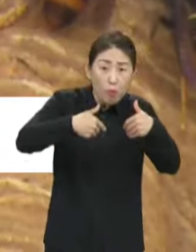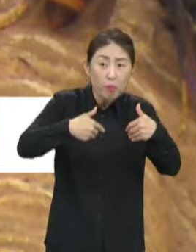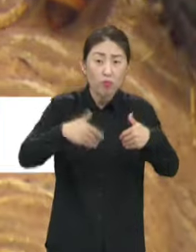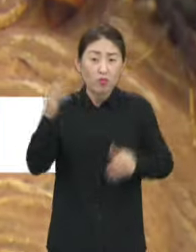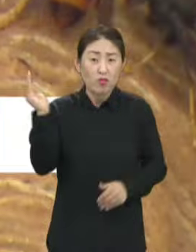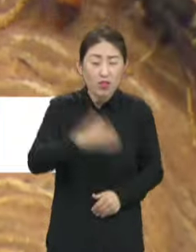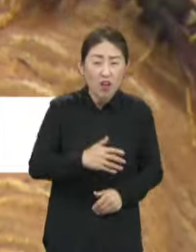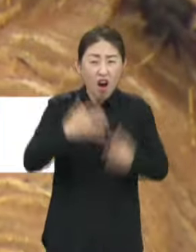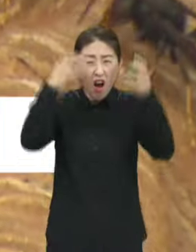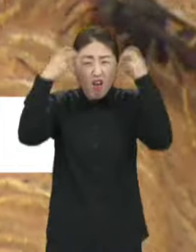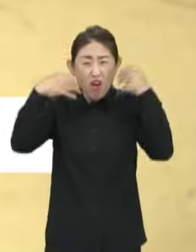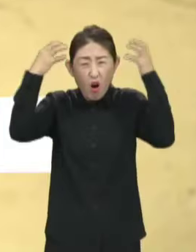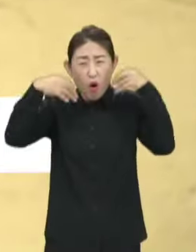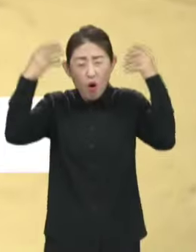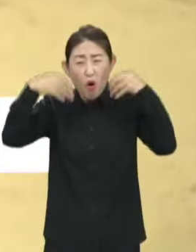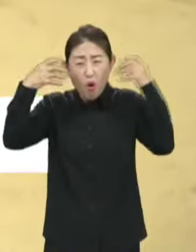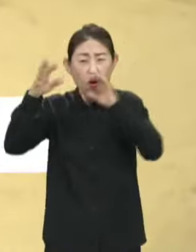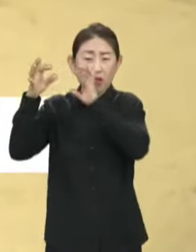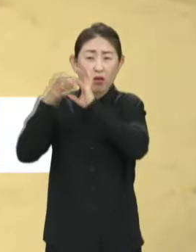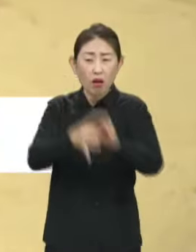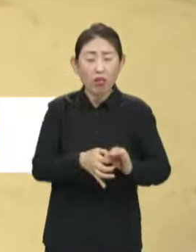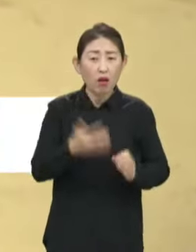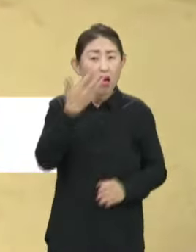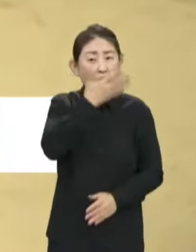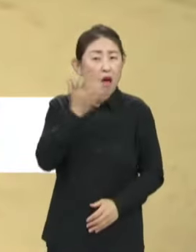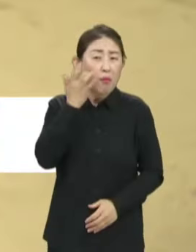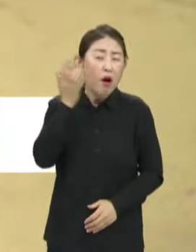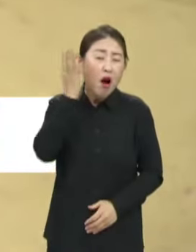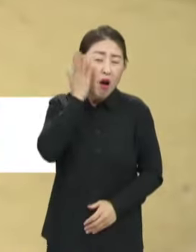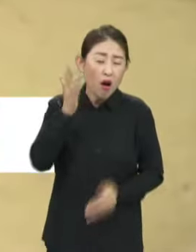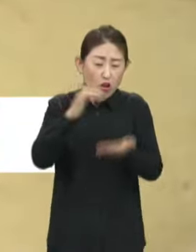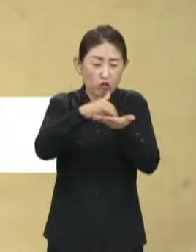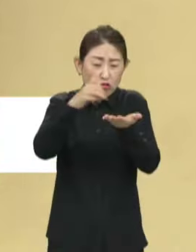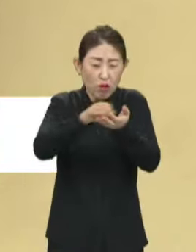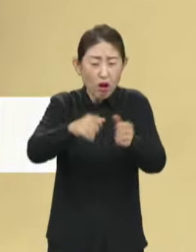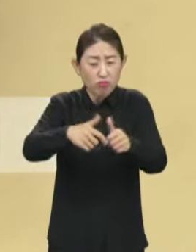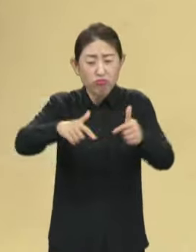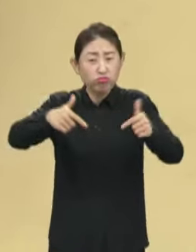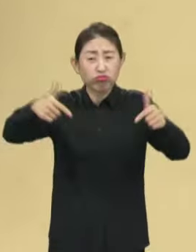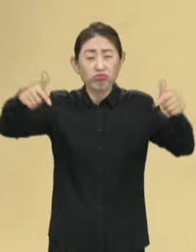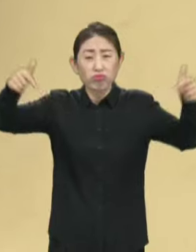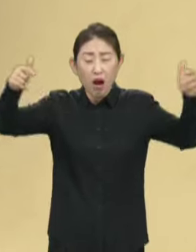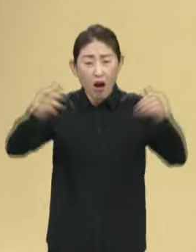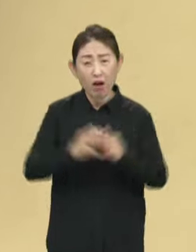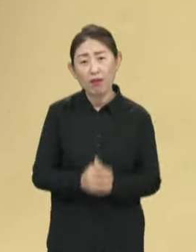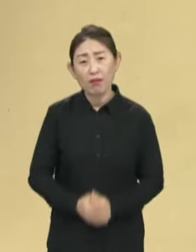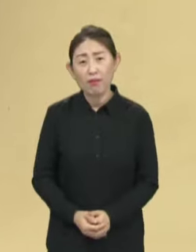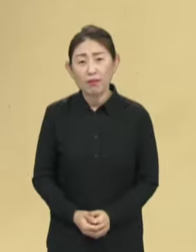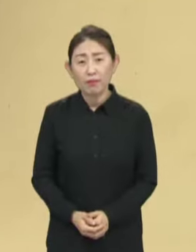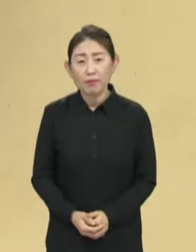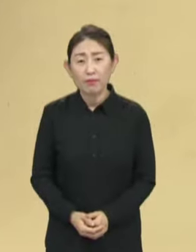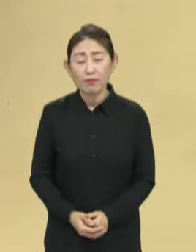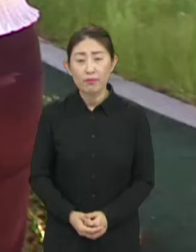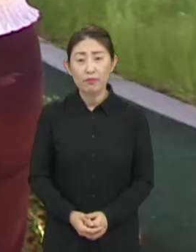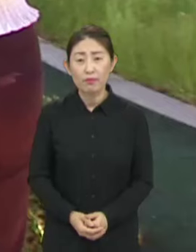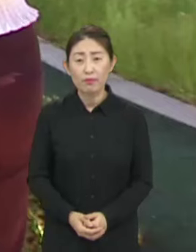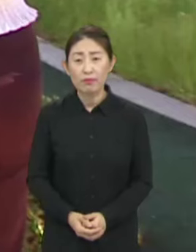고온 현상으로 벌의 개체수가 늘어난 상황에서 기록적인 여름 폭염으로 벌들의 활동성이 강해진